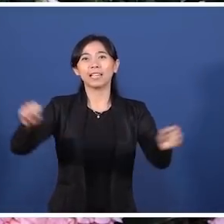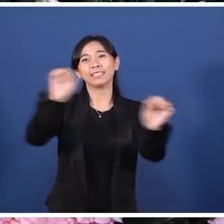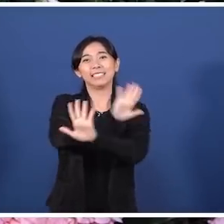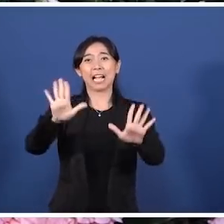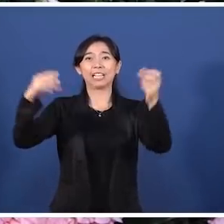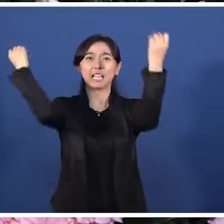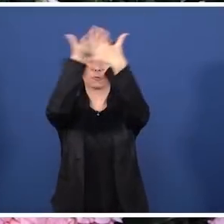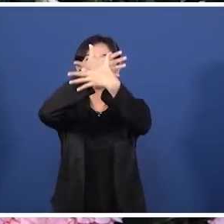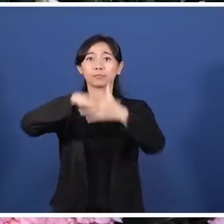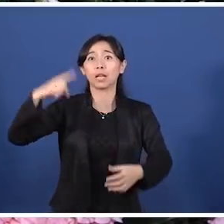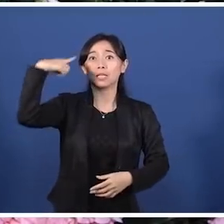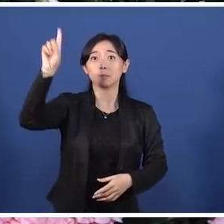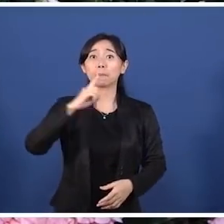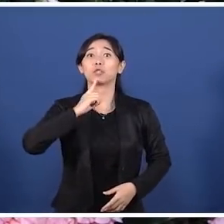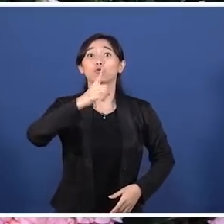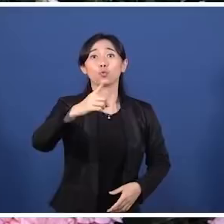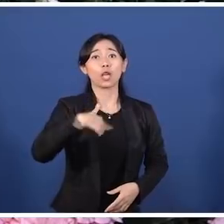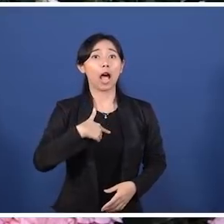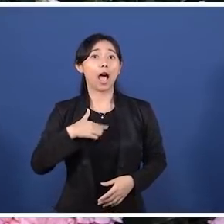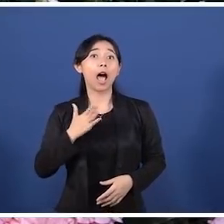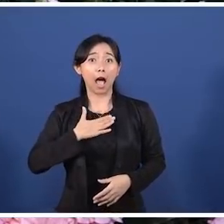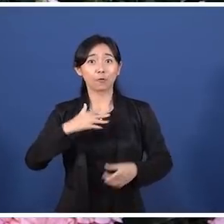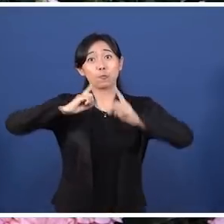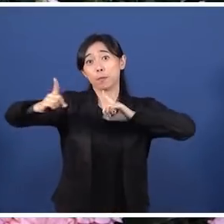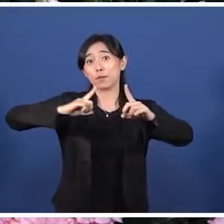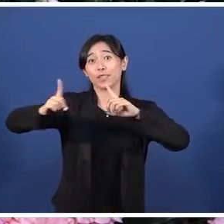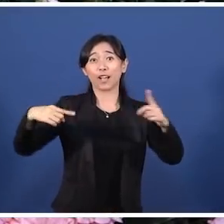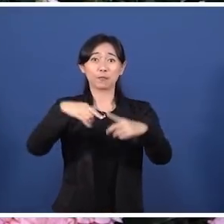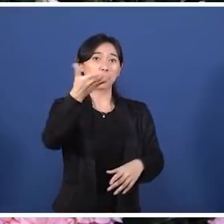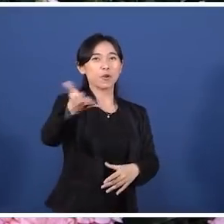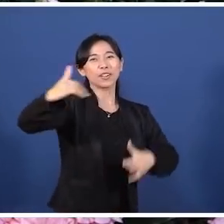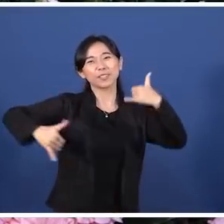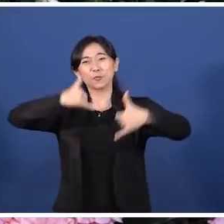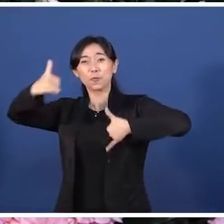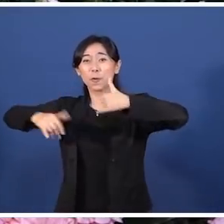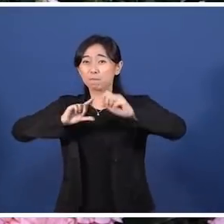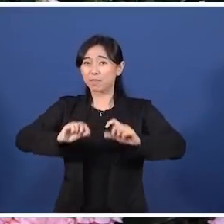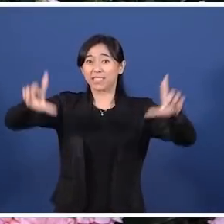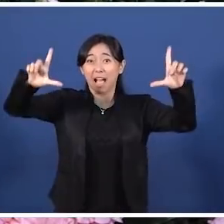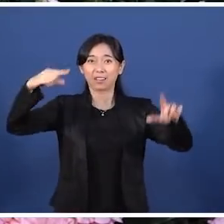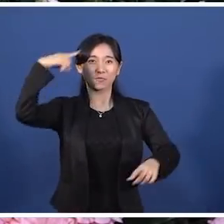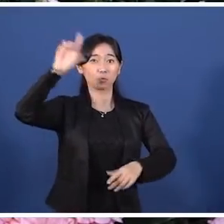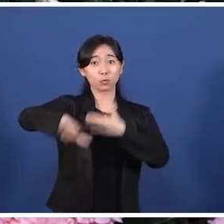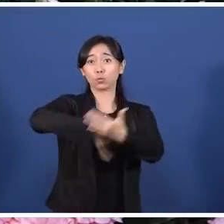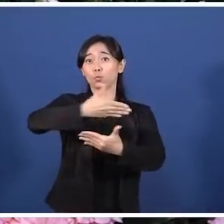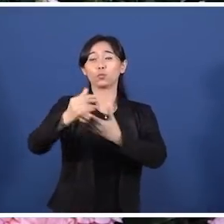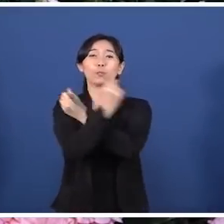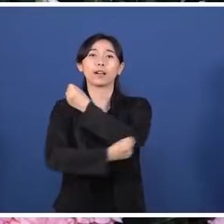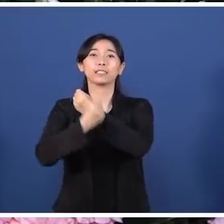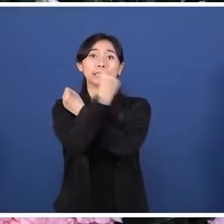"Jangan takut, sebab sesungguhnya aku memberitakan kepadamu kesukaan besar untuk seluruh